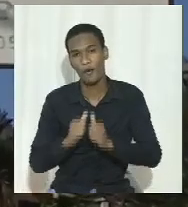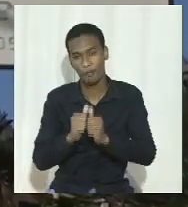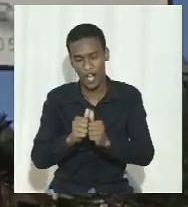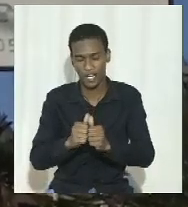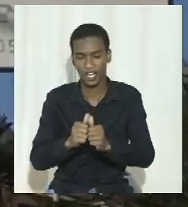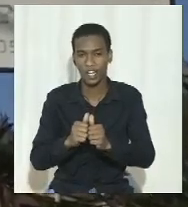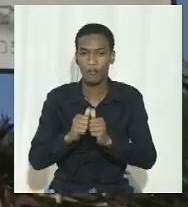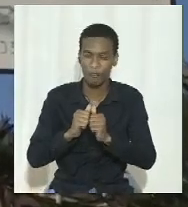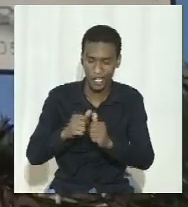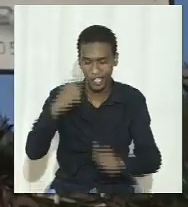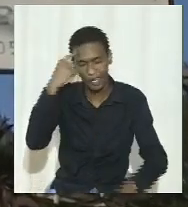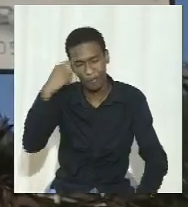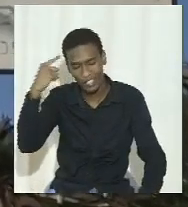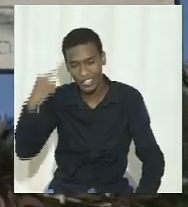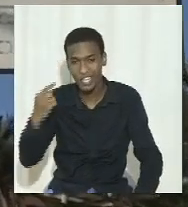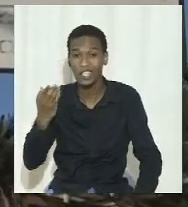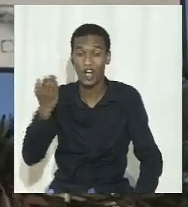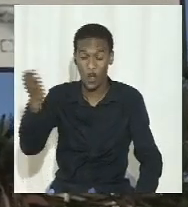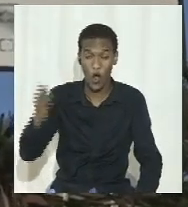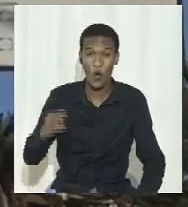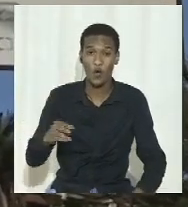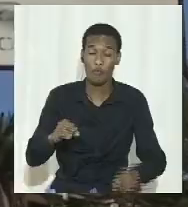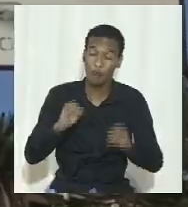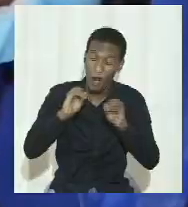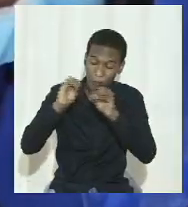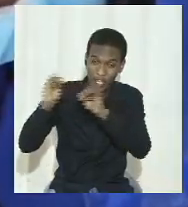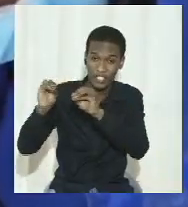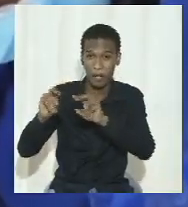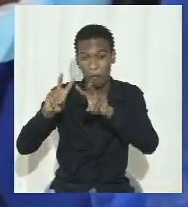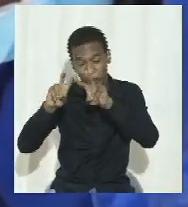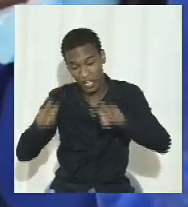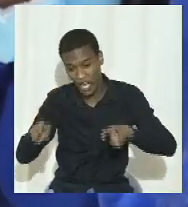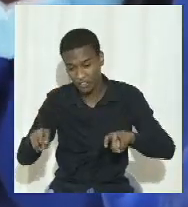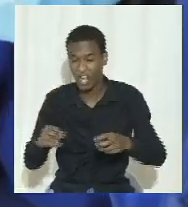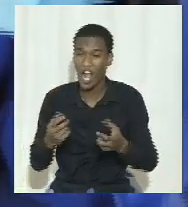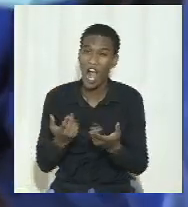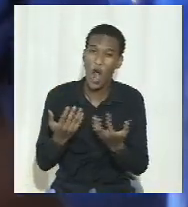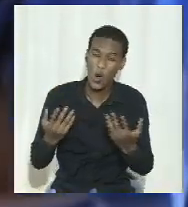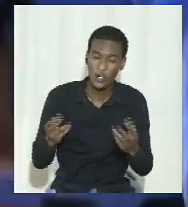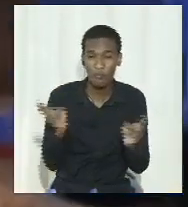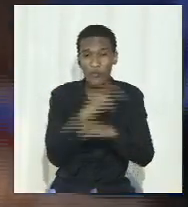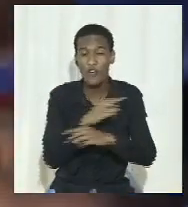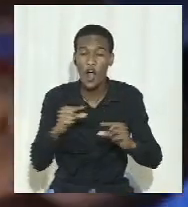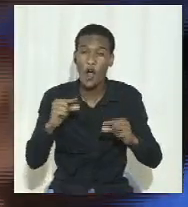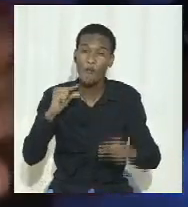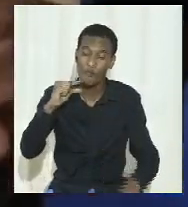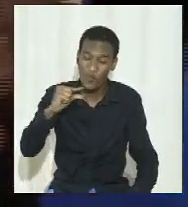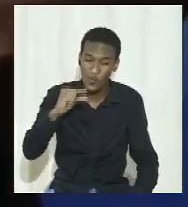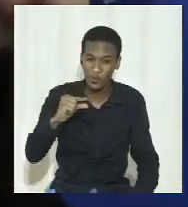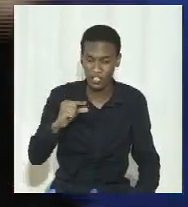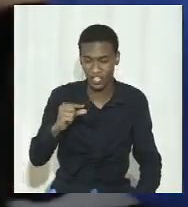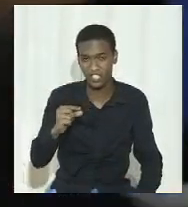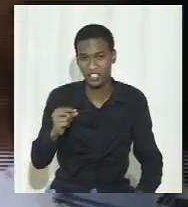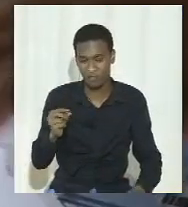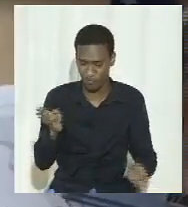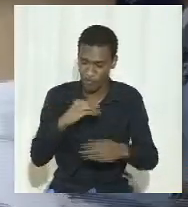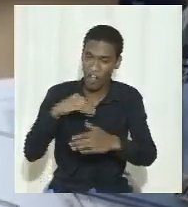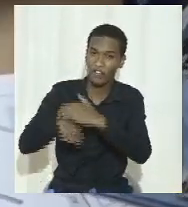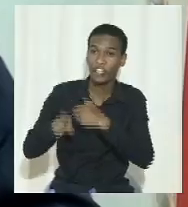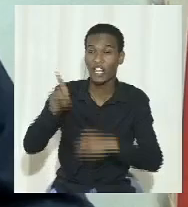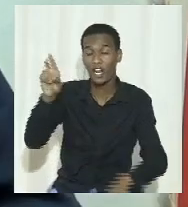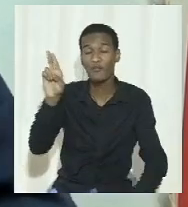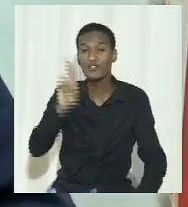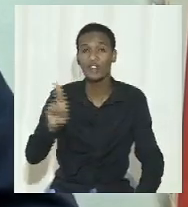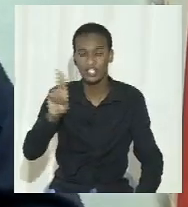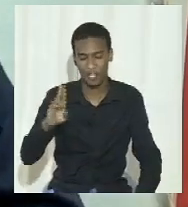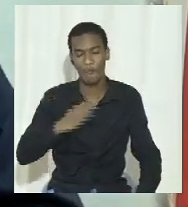dinika tamin'ny mpampianatra mpikaroka ny mba ahamora ny fidiran'ireo mpianatra ireo eny amin'ny oniversite.